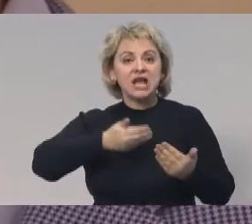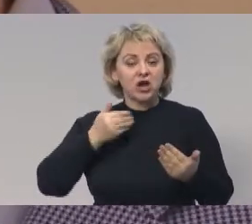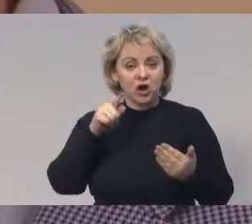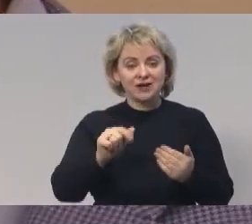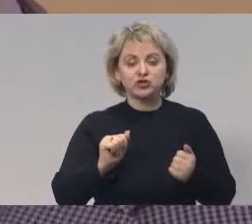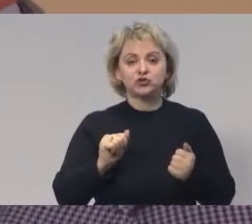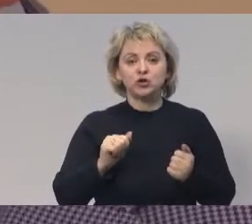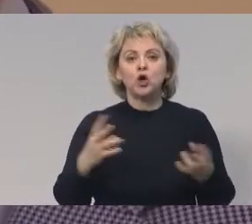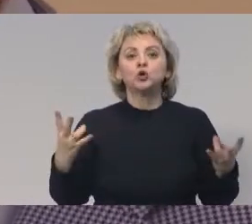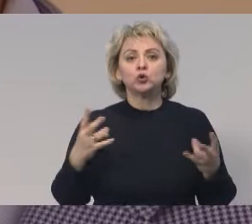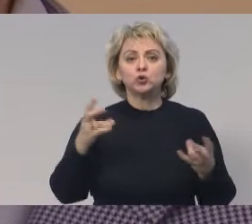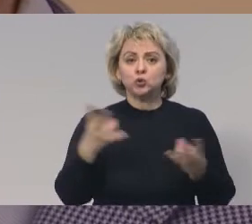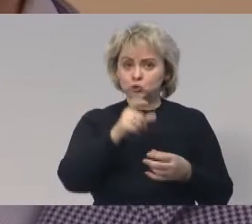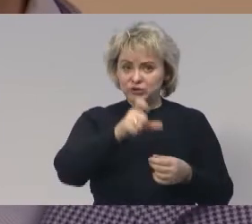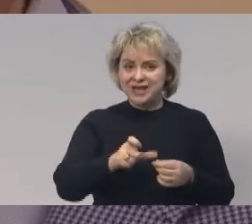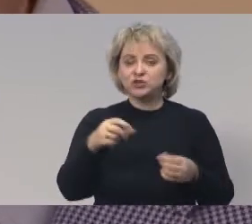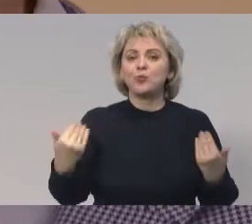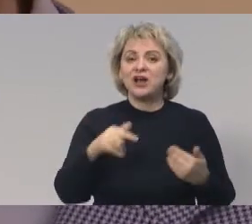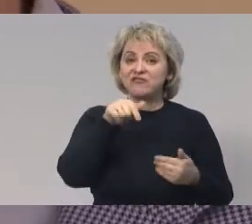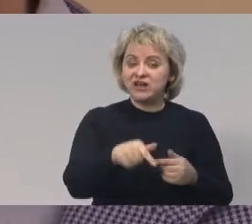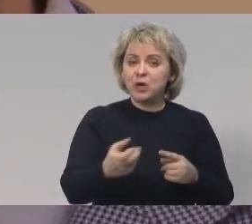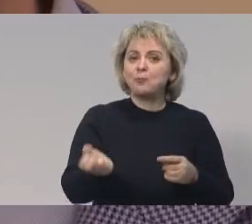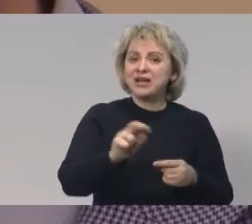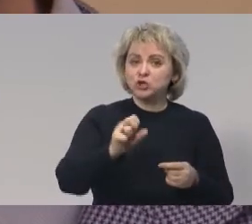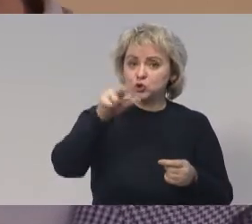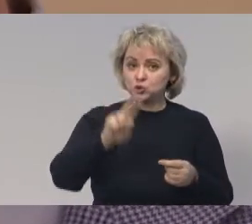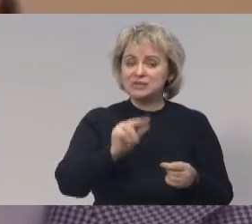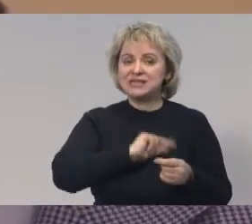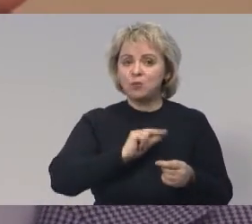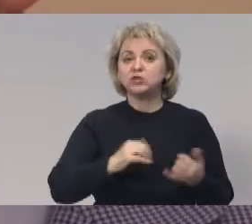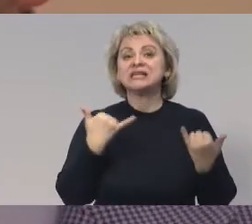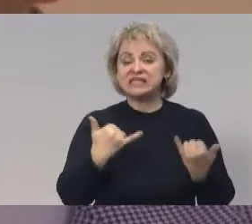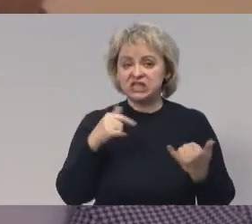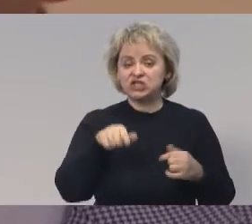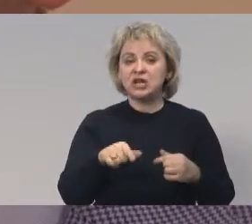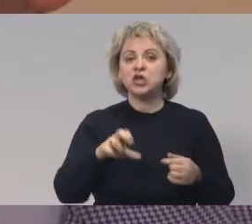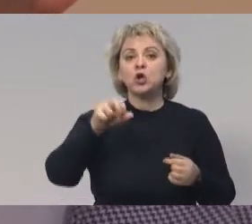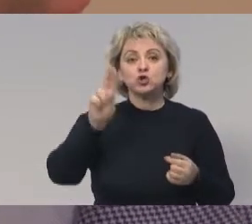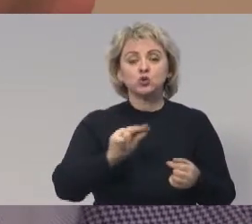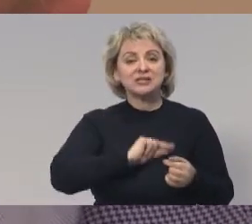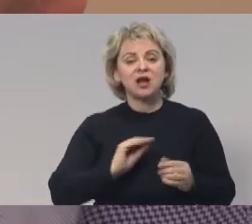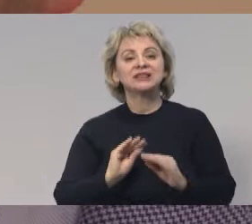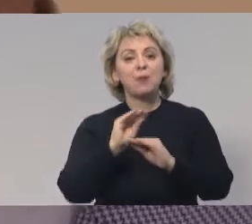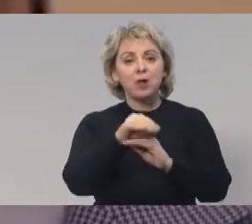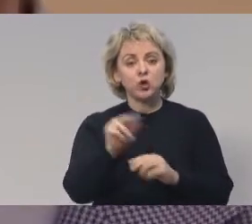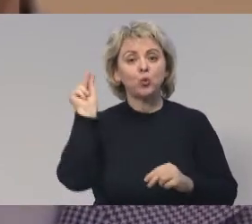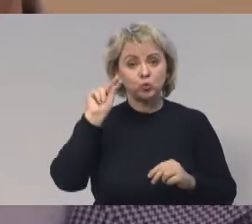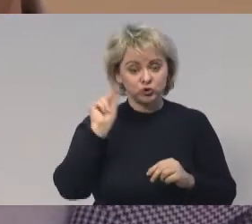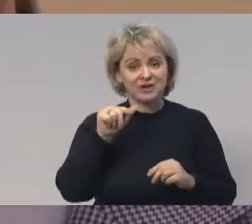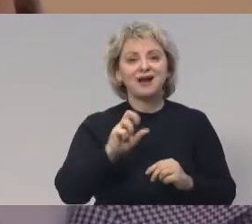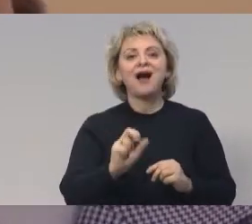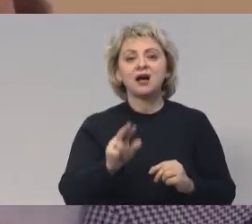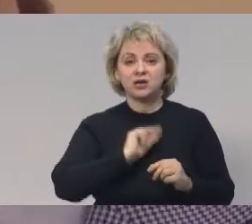к нуждающимся, проживающим на дому приходил соцработник, то сейчас у соцработника дополнительно обучен,